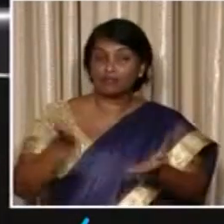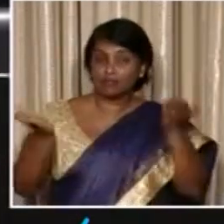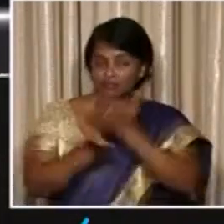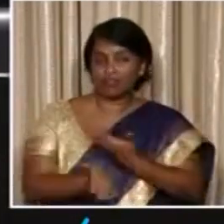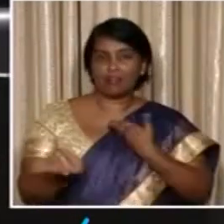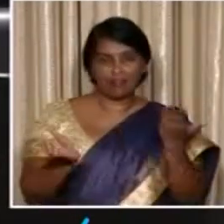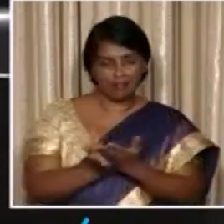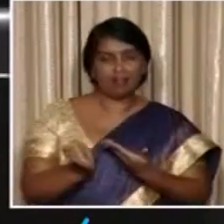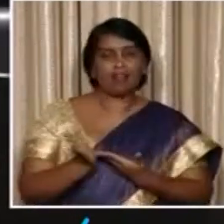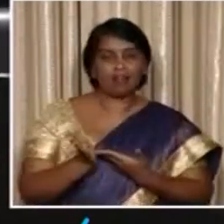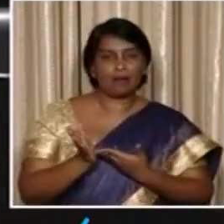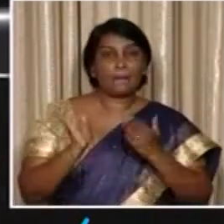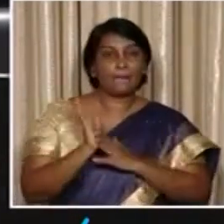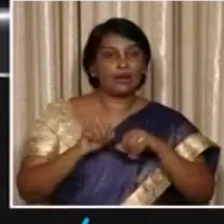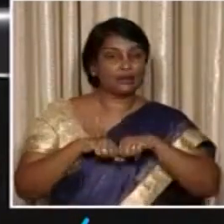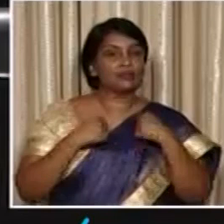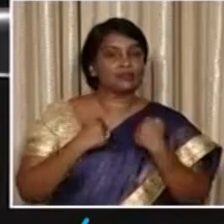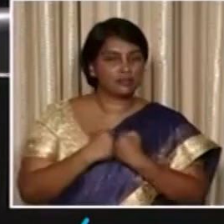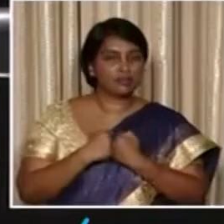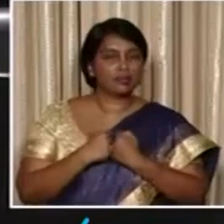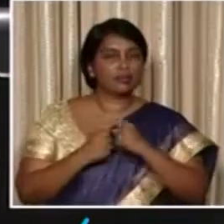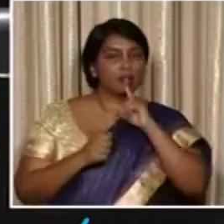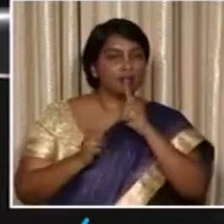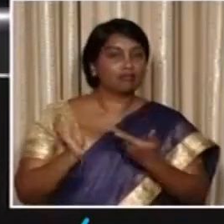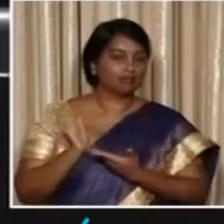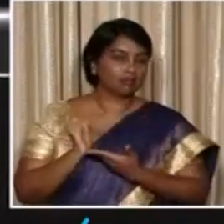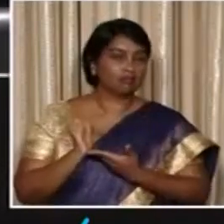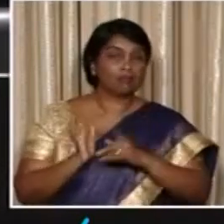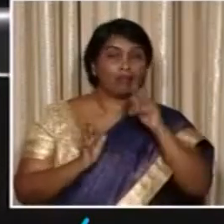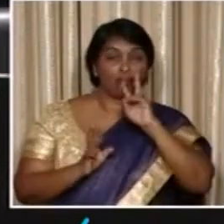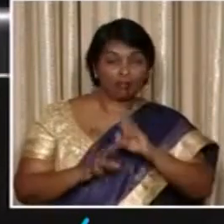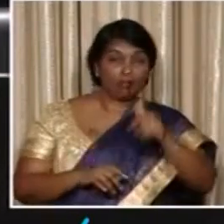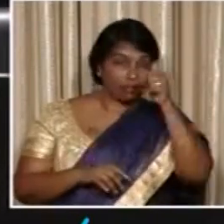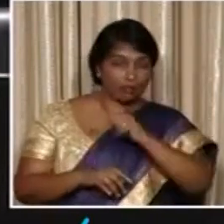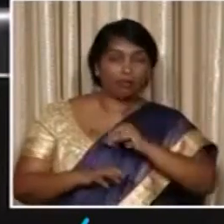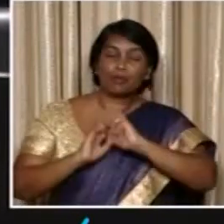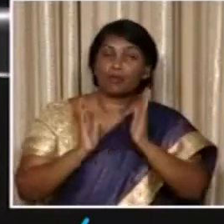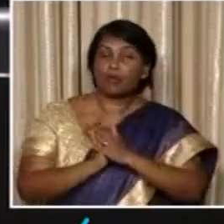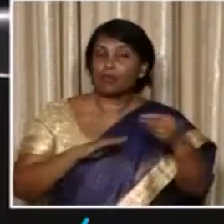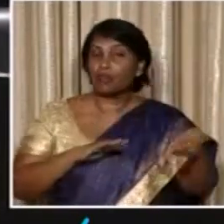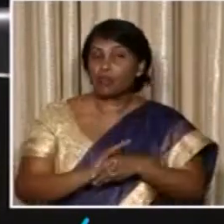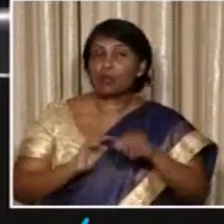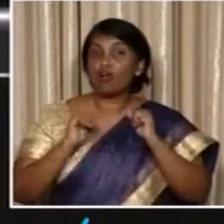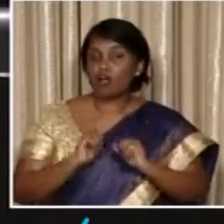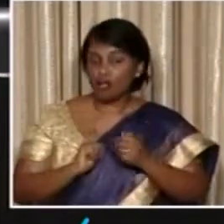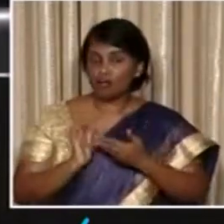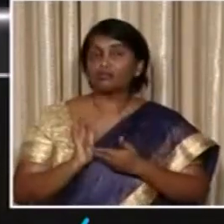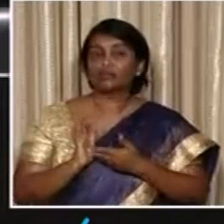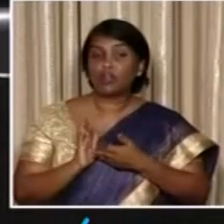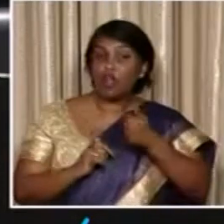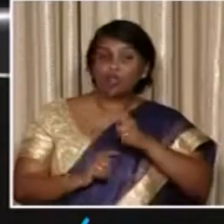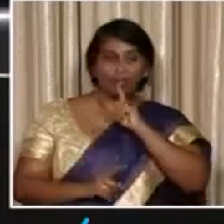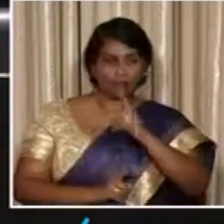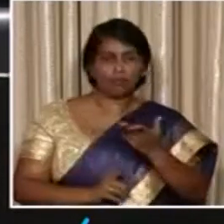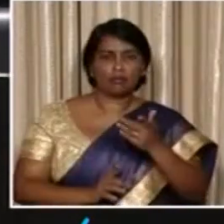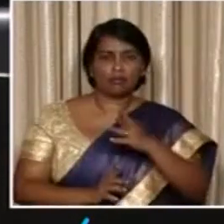අතේ තියෙන්නේ මෙන්ඩි සමාගමේ. ඔකට කියන්න ගියොත් එහෙම ඉතින් මේ වංචාව දූෂණය කවුද ගහන්නේ කවුද කරන්නේ කියලා හොඳට කියන්න